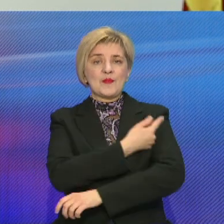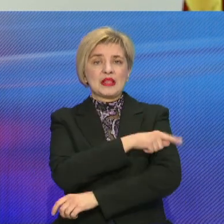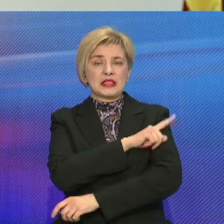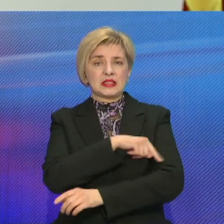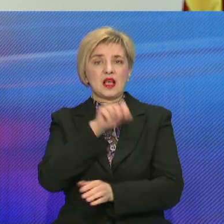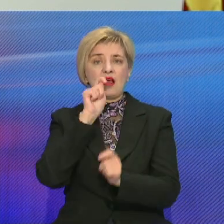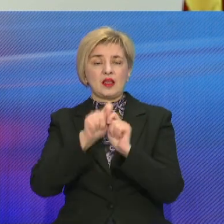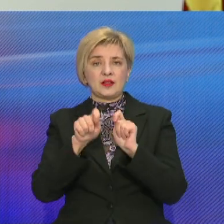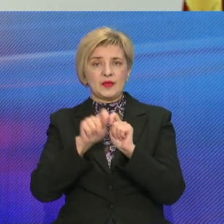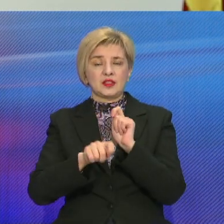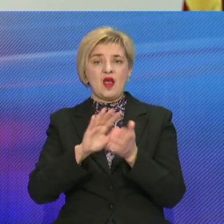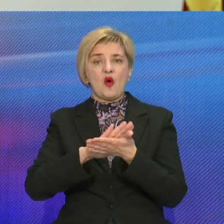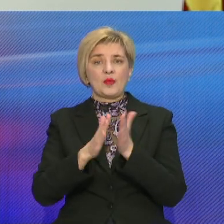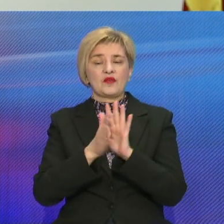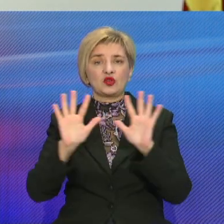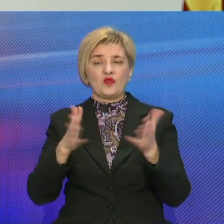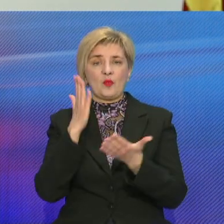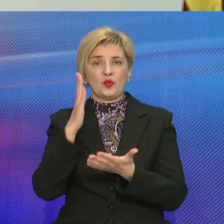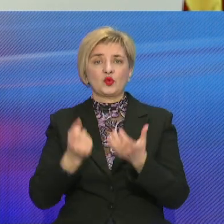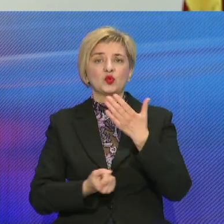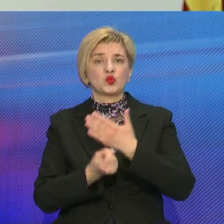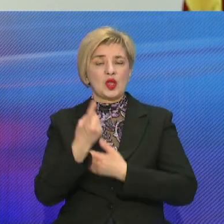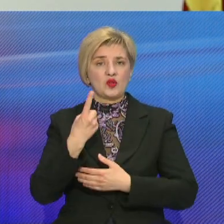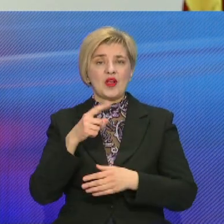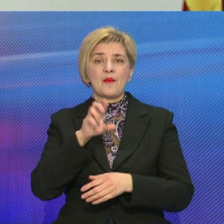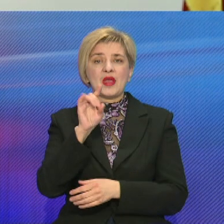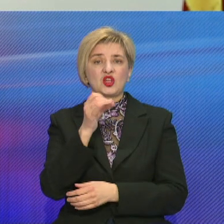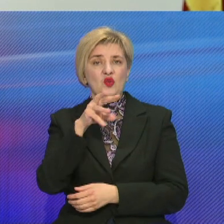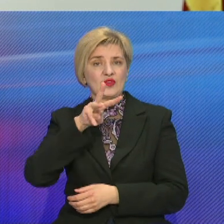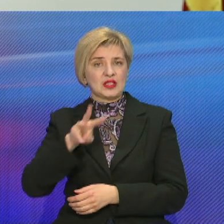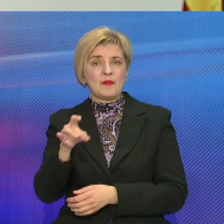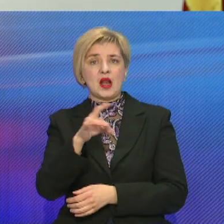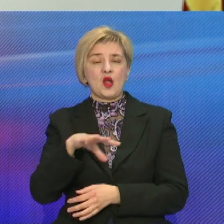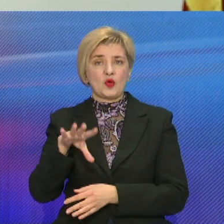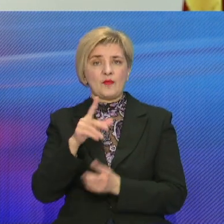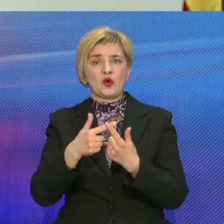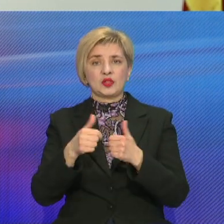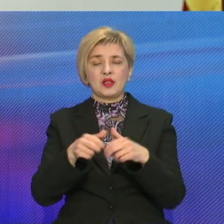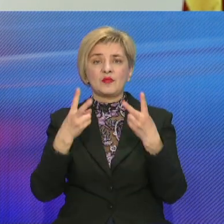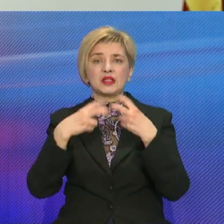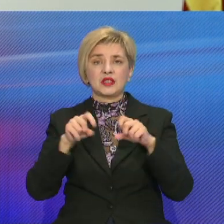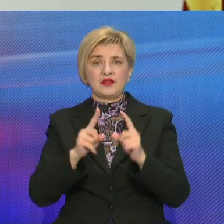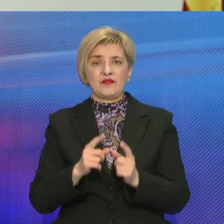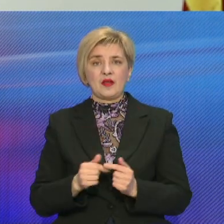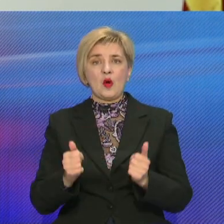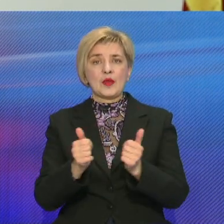Обстоятельства случившегося будут установлены Берестовицким районным отделом Следственного комитета в ходе проверки.